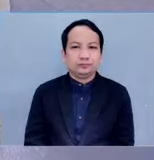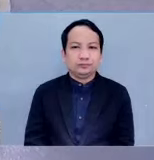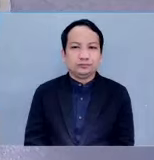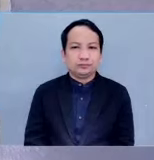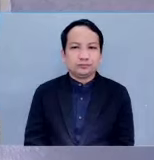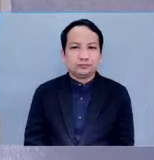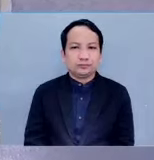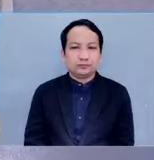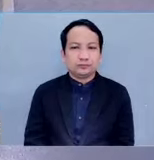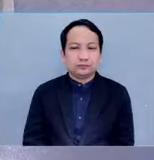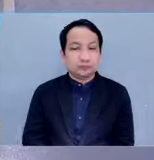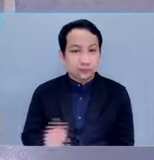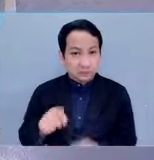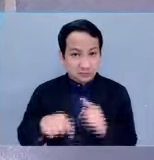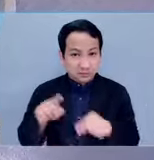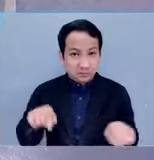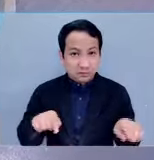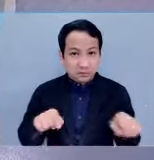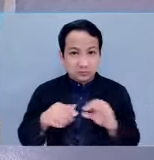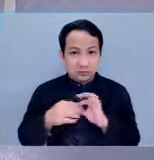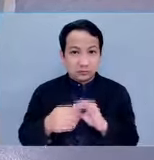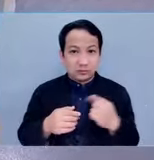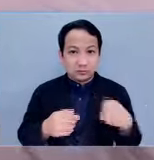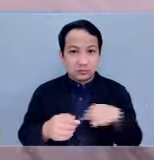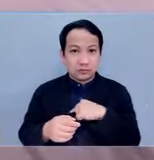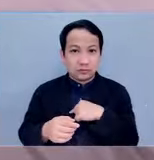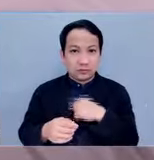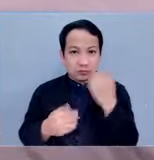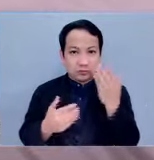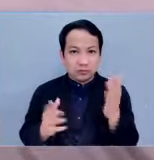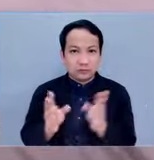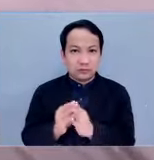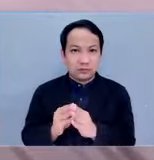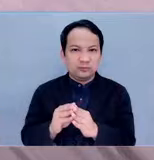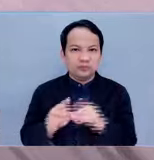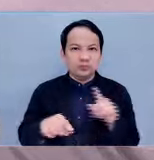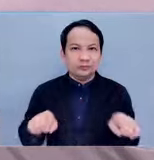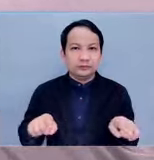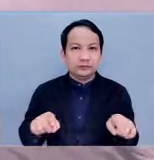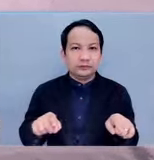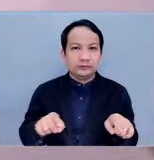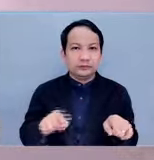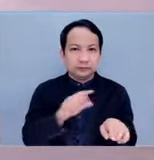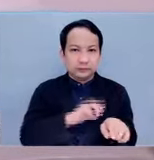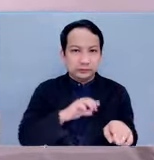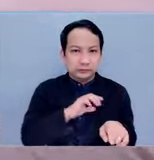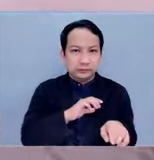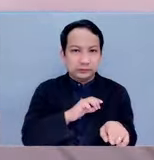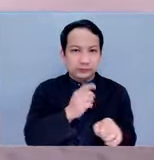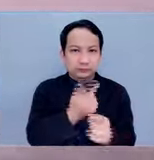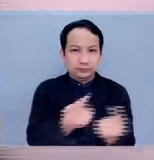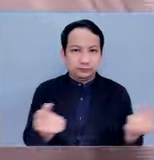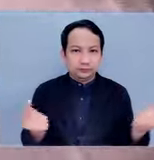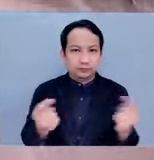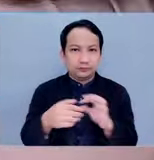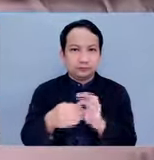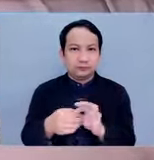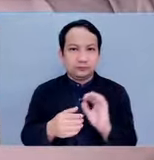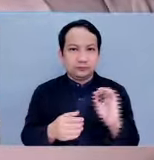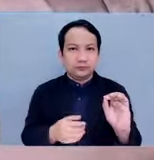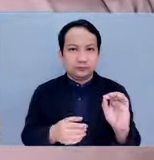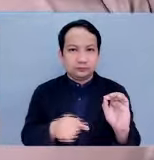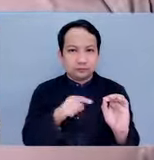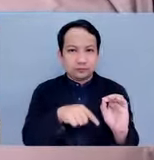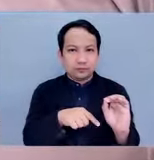sa mga ugali nila, yung mga cats? Yes po. Yes po. Magkakaiba yung traits per breed. Like for example,